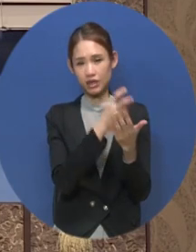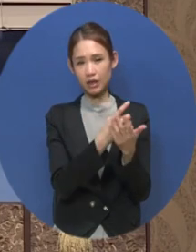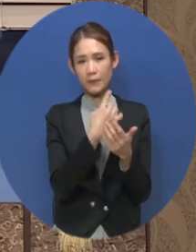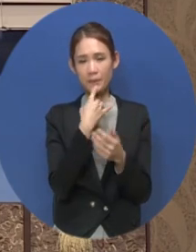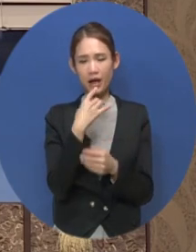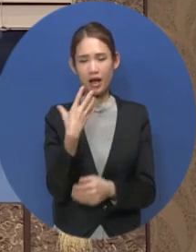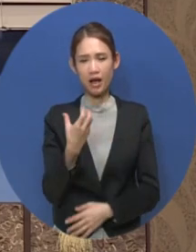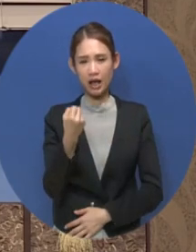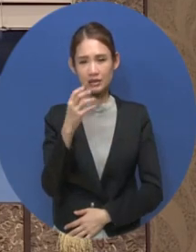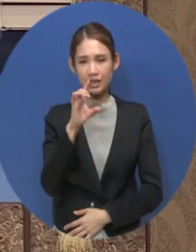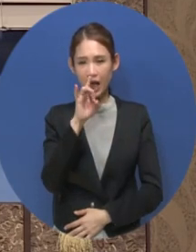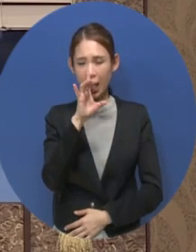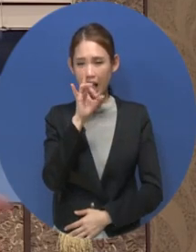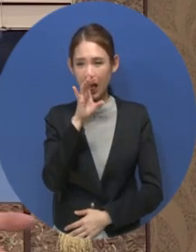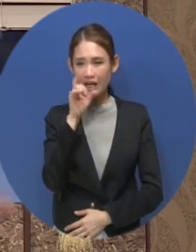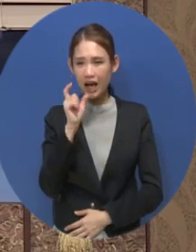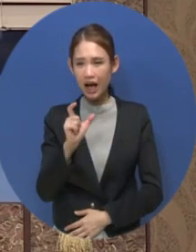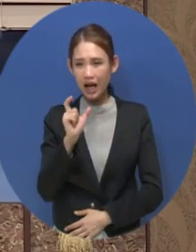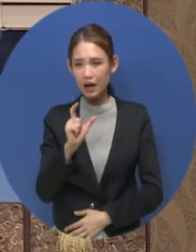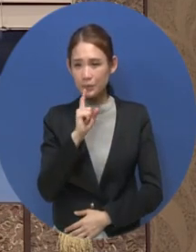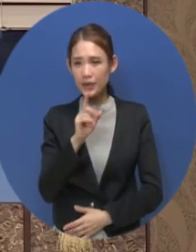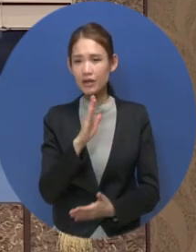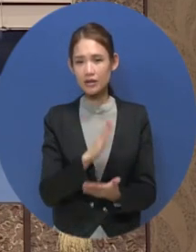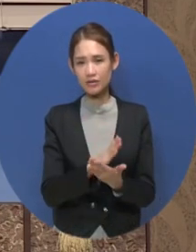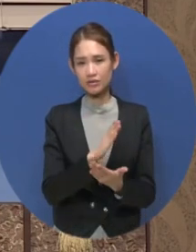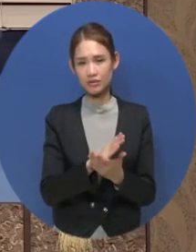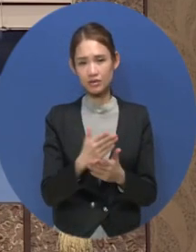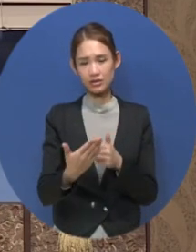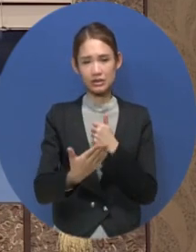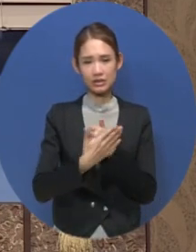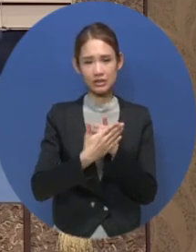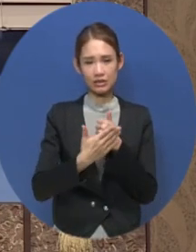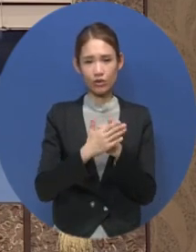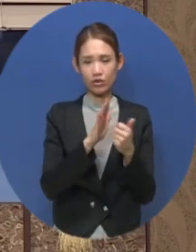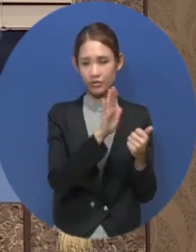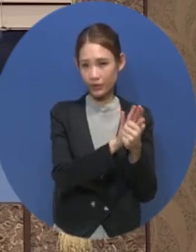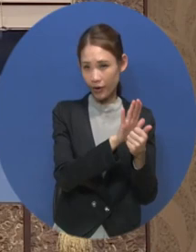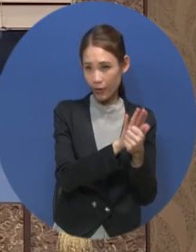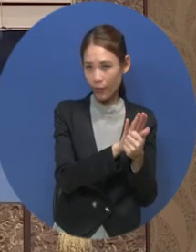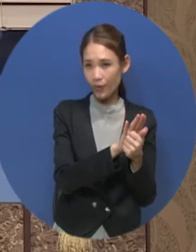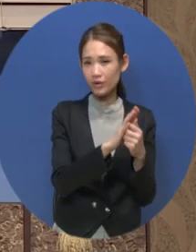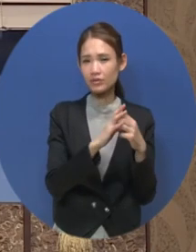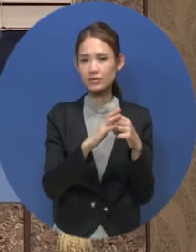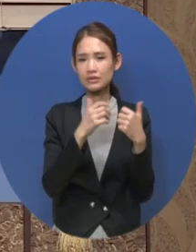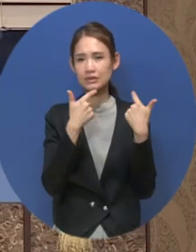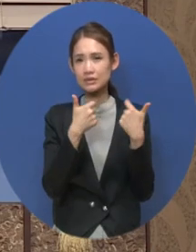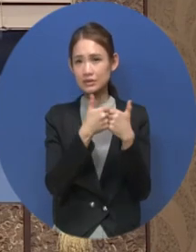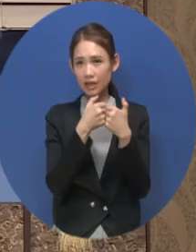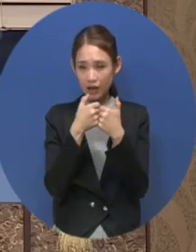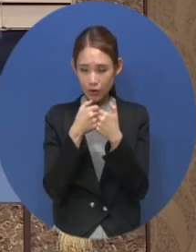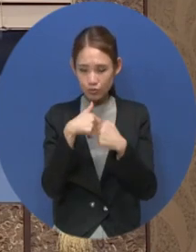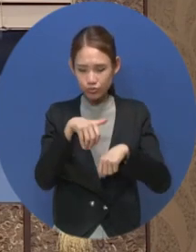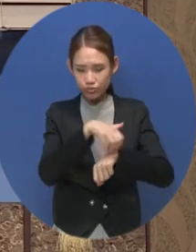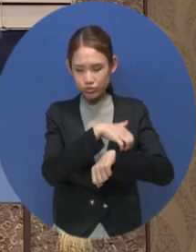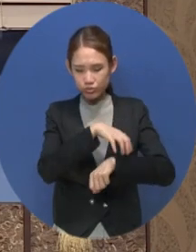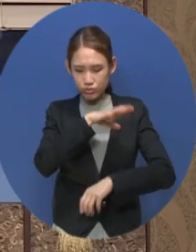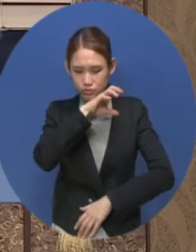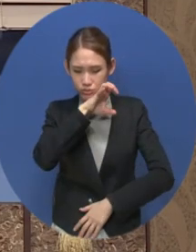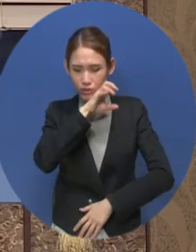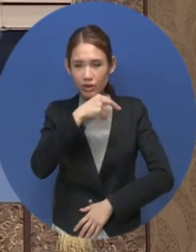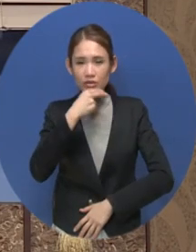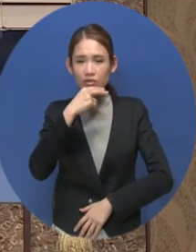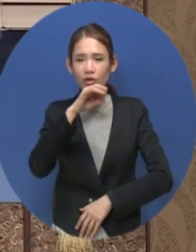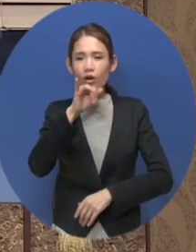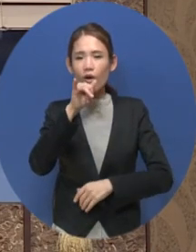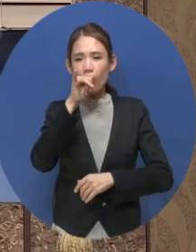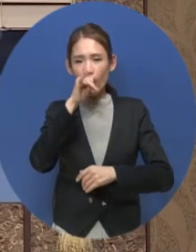안 되라고 강제를 하는 것보다는 네. 지원을 해서 그들이 언제든지 상담하고 불편한 상황이 있으면 네. 또 토론하고 할